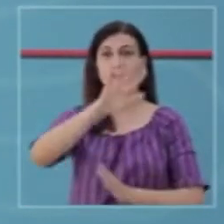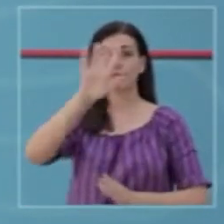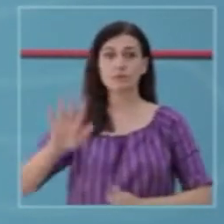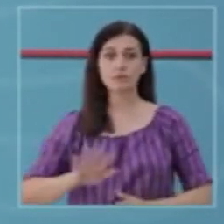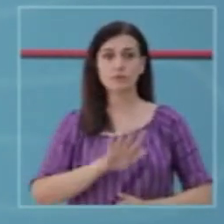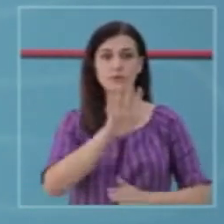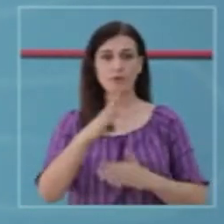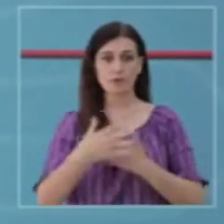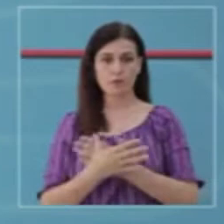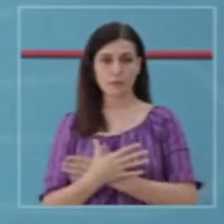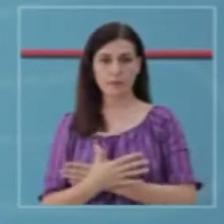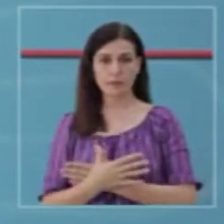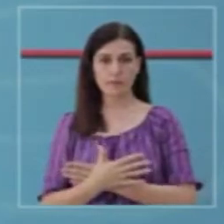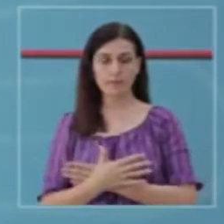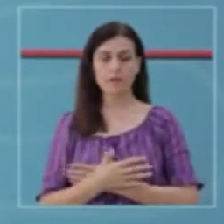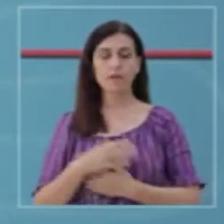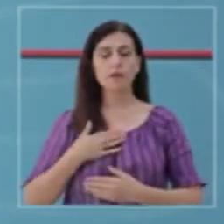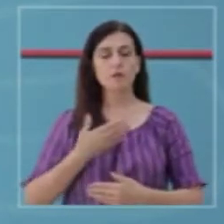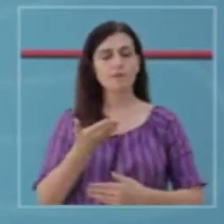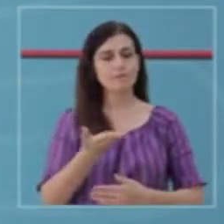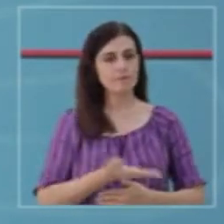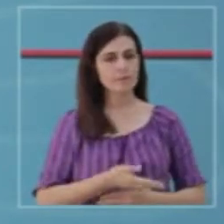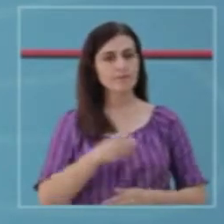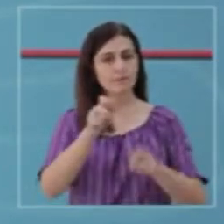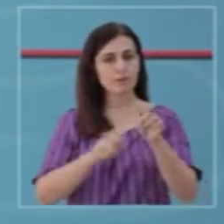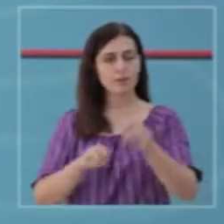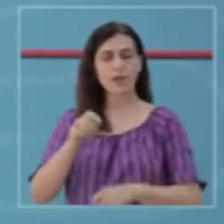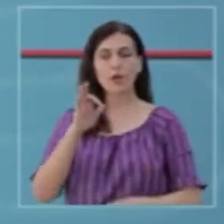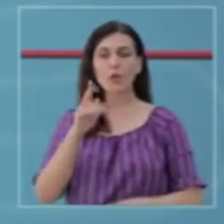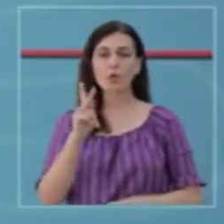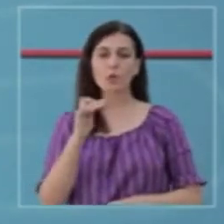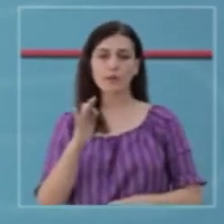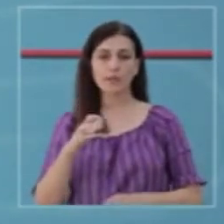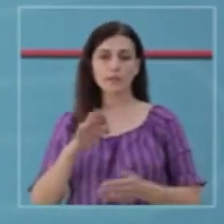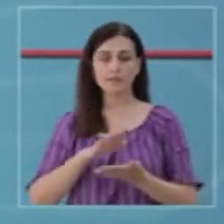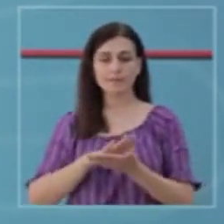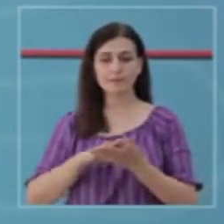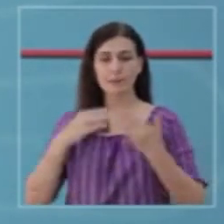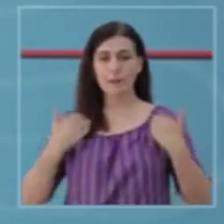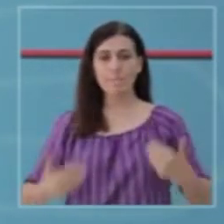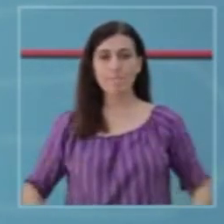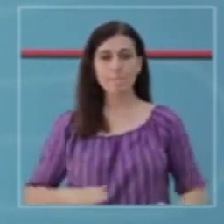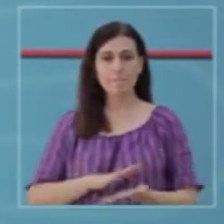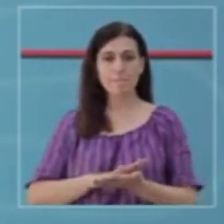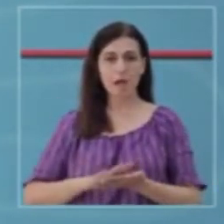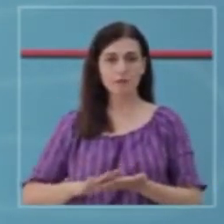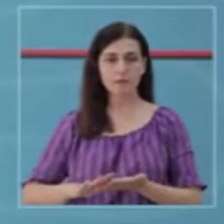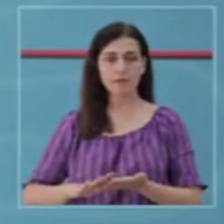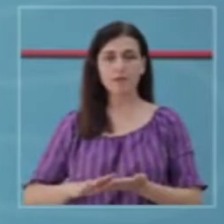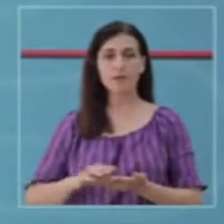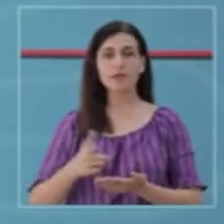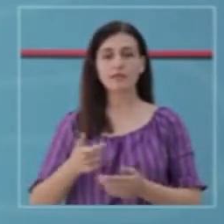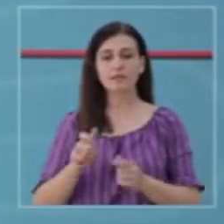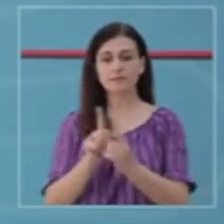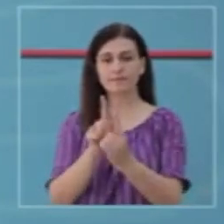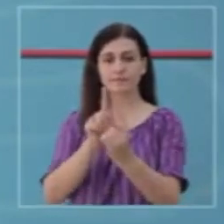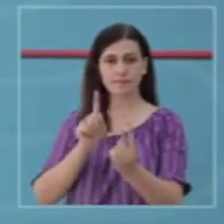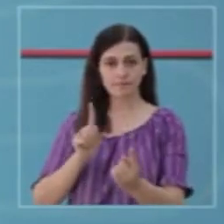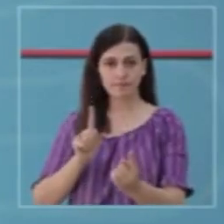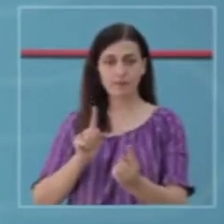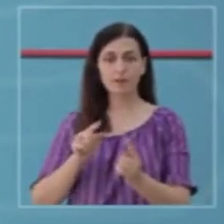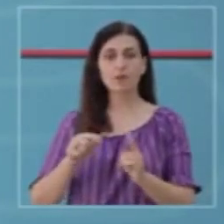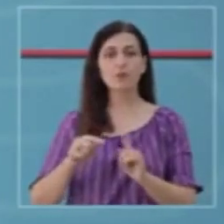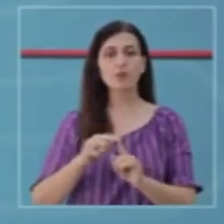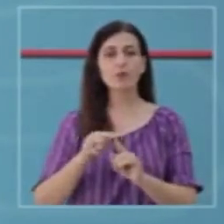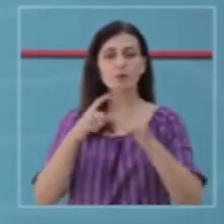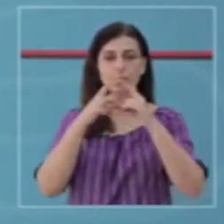vendin. Ndajftojmë çdo qytetar të tregoj kujdes me ruajtjen e higjienës personale, me mbajtjen e distancës fizike